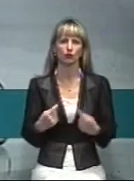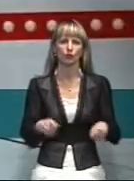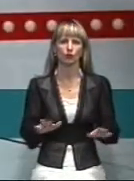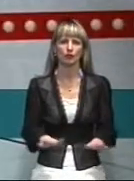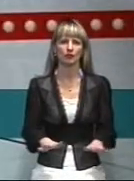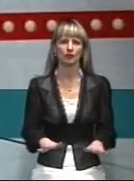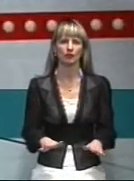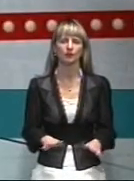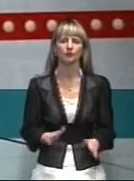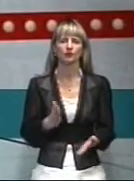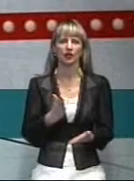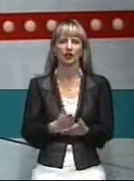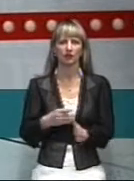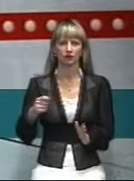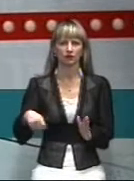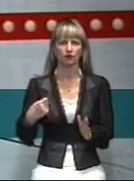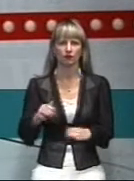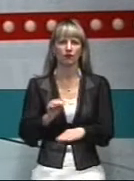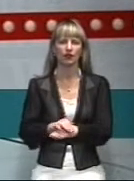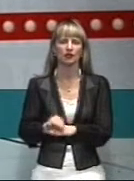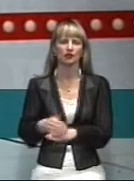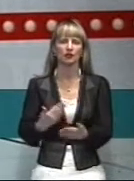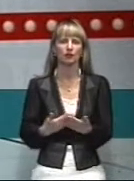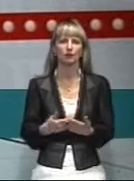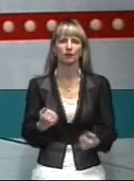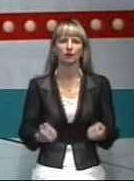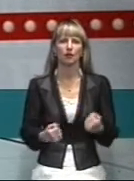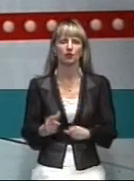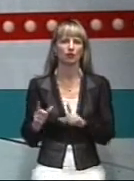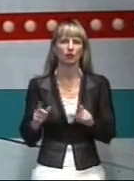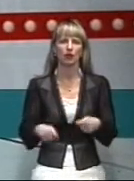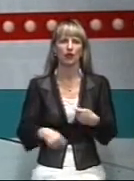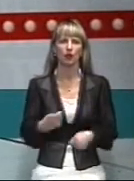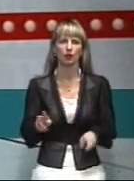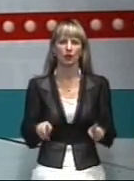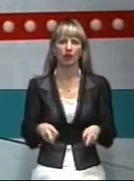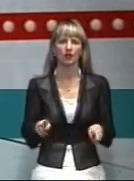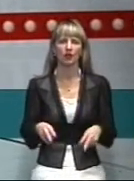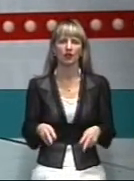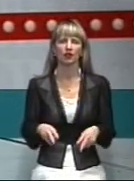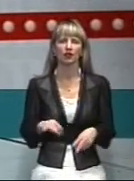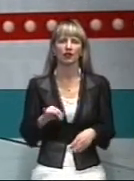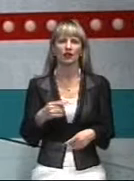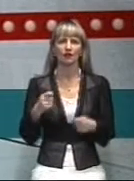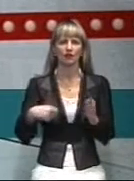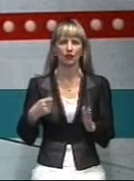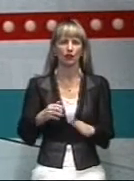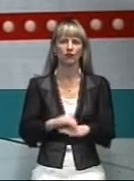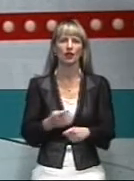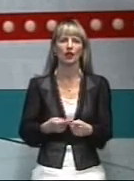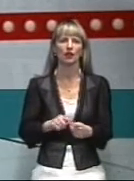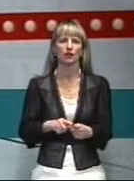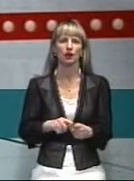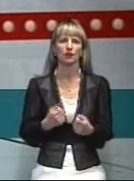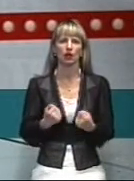чи ведеться згодом відеофіксація? Тобто, наприклад, машина проїхала, порушила правило, і відеофіксація тієї машини,